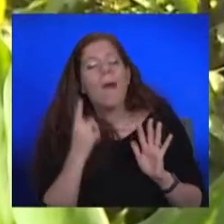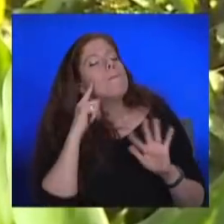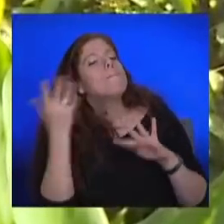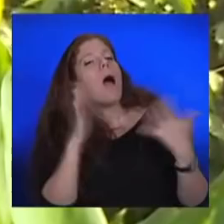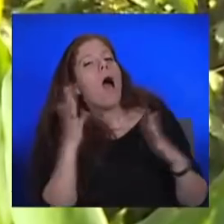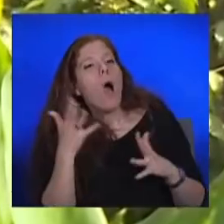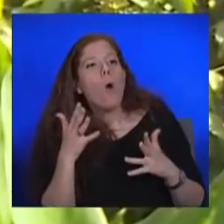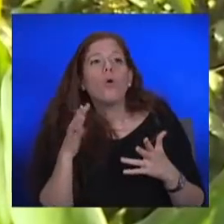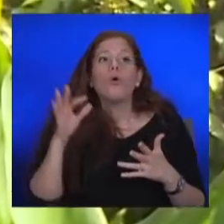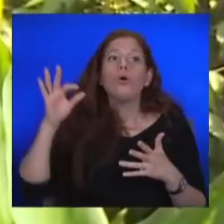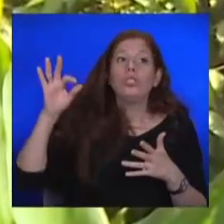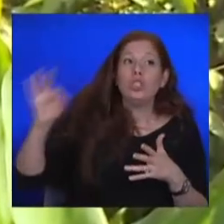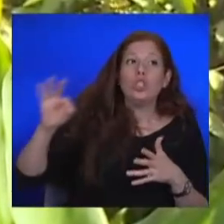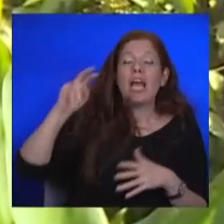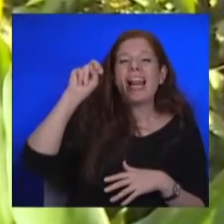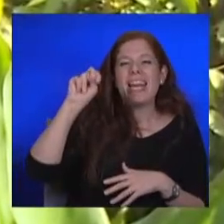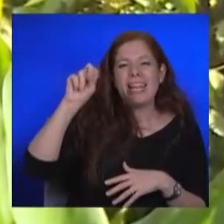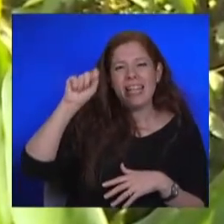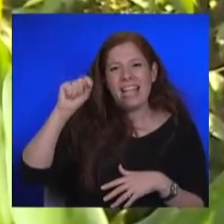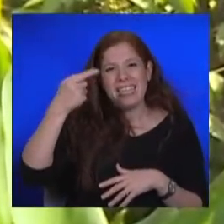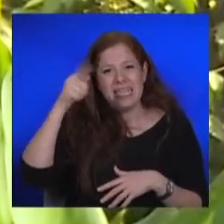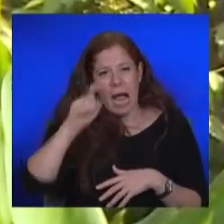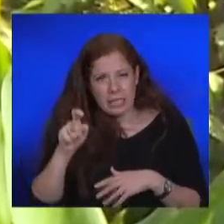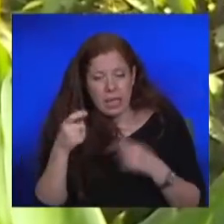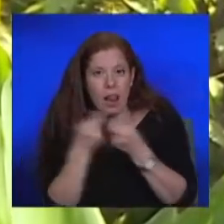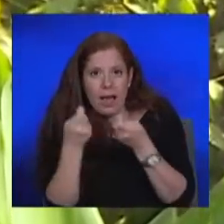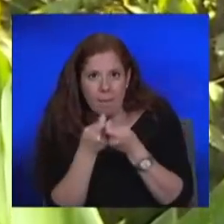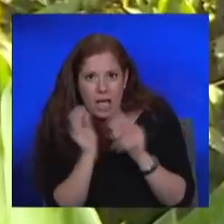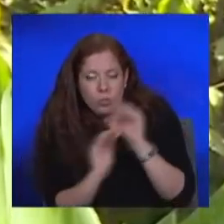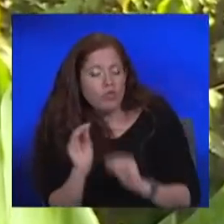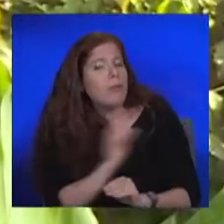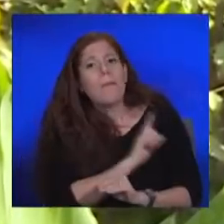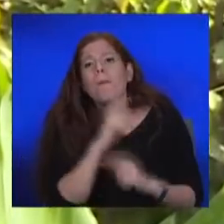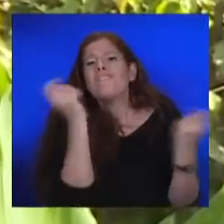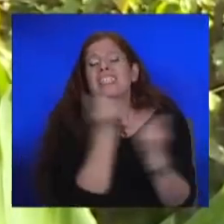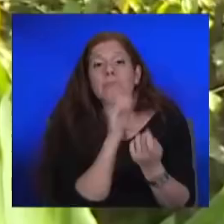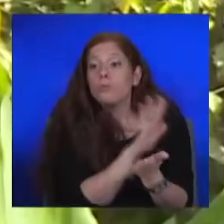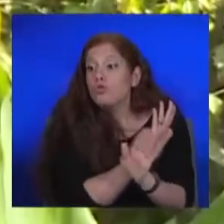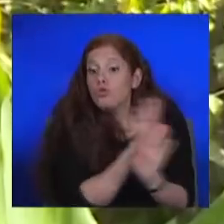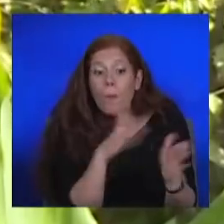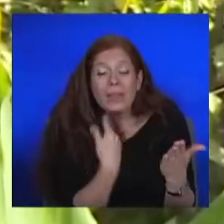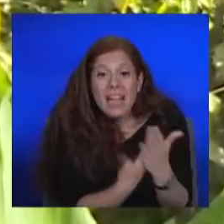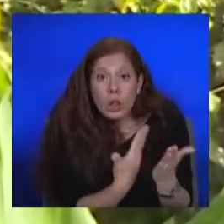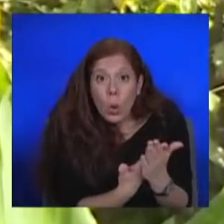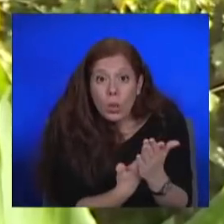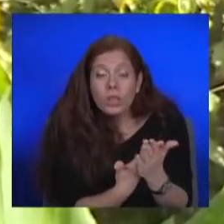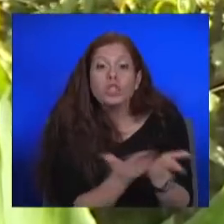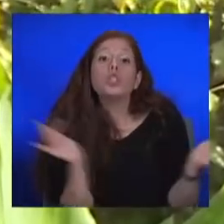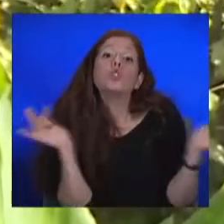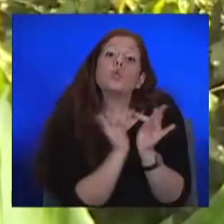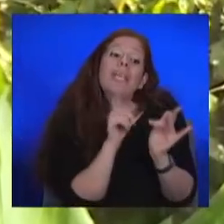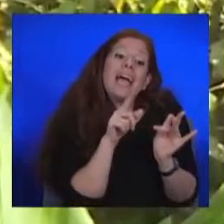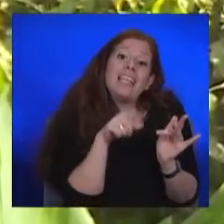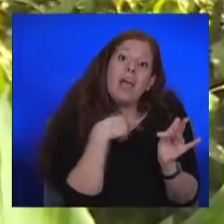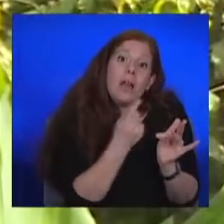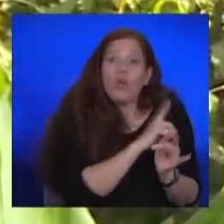לגבי השימושים בצינור הזה? כלומר, הם לא מפרסמים שום נתון שסותר את הטענה שלא צריך את הצינור הזה בכלל,